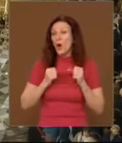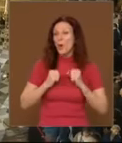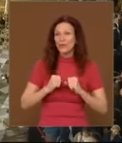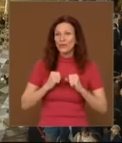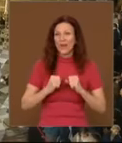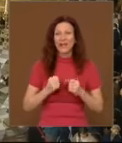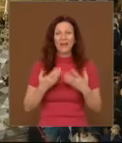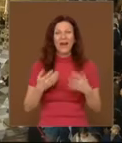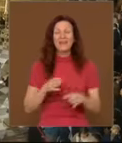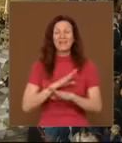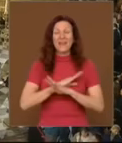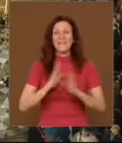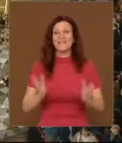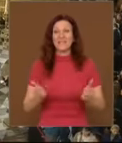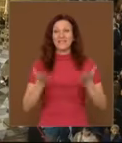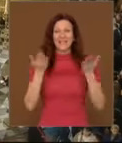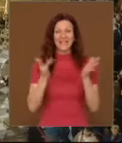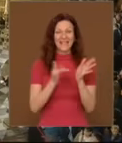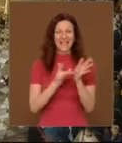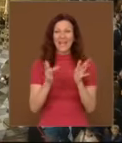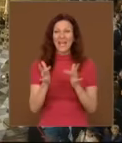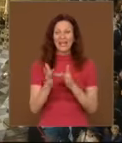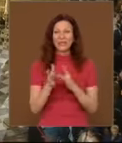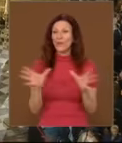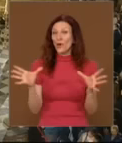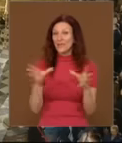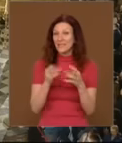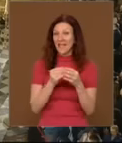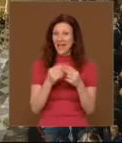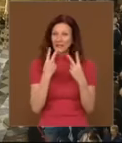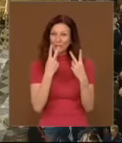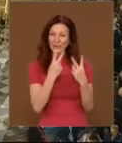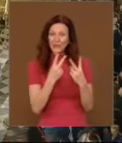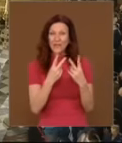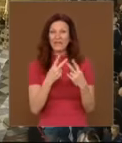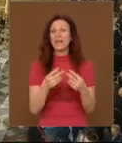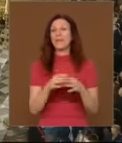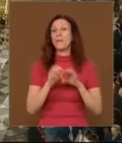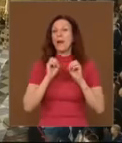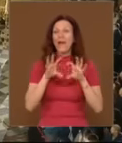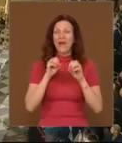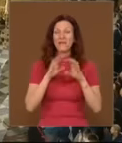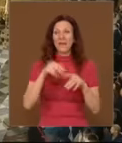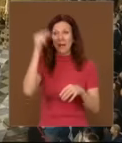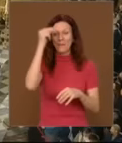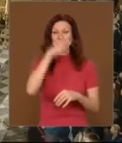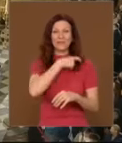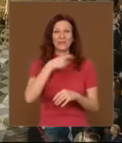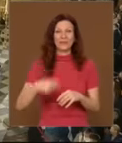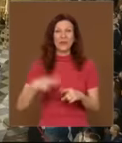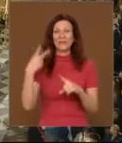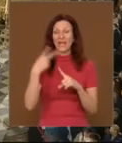на Възкресение Христово, заедно ще проследим в ефира на Българската национална